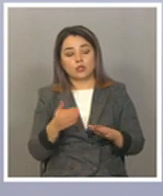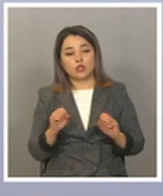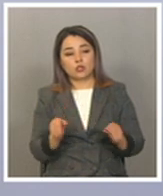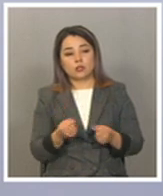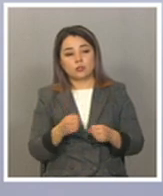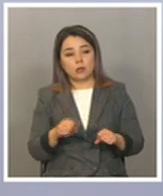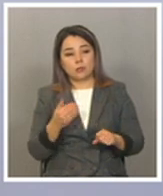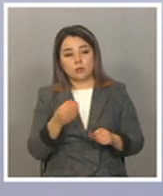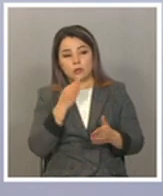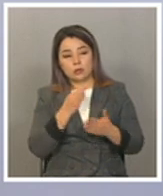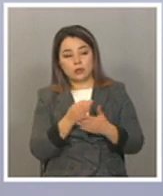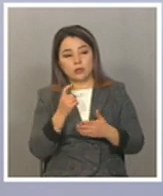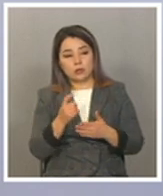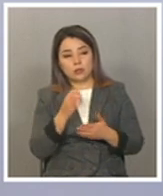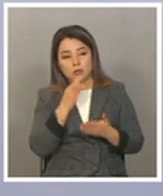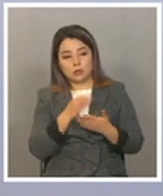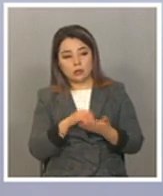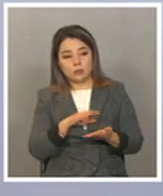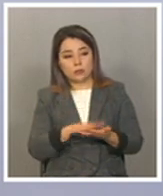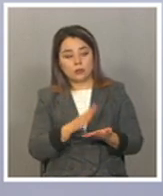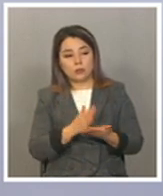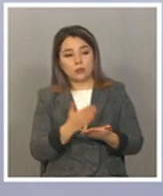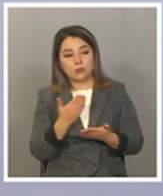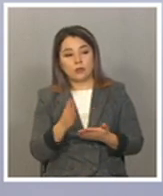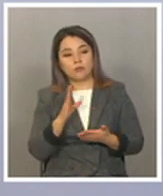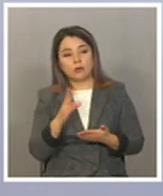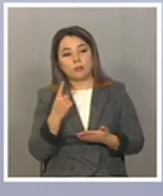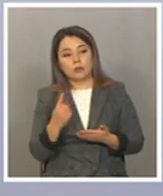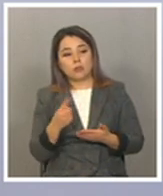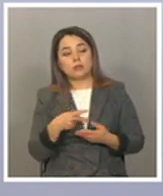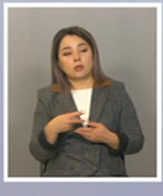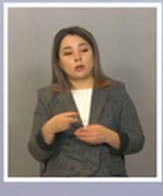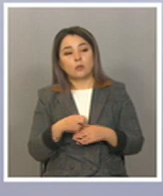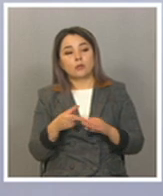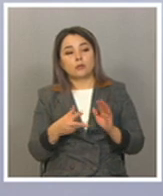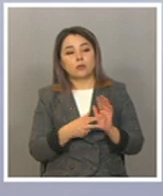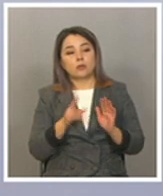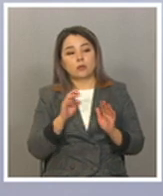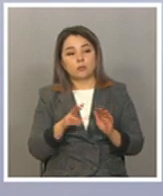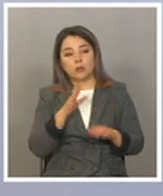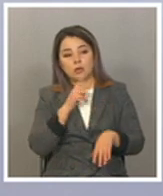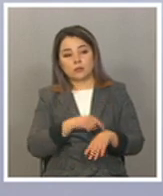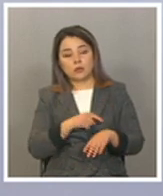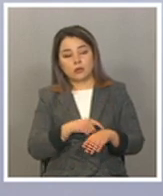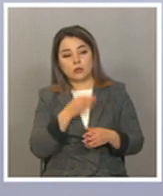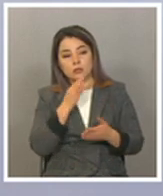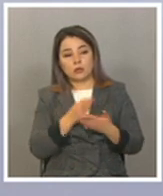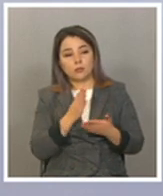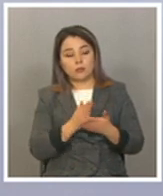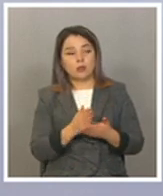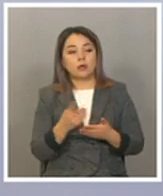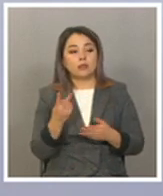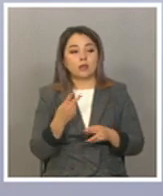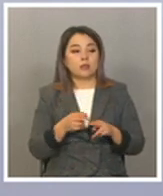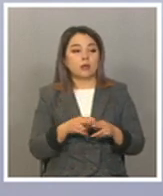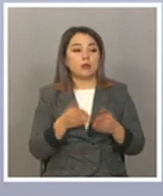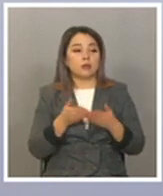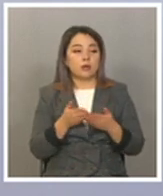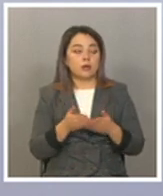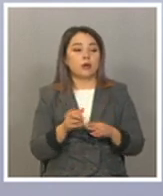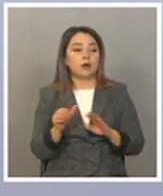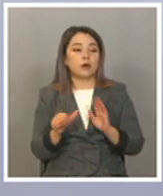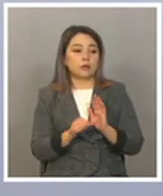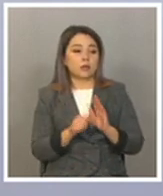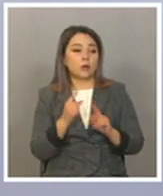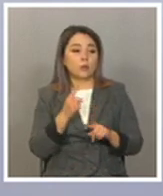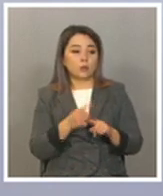х деп белгілеген болсақ, онда v1 тең 18 километр сағат болады. Ал екінші кемеге 6-ны